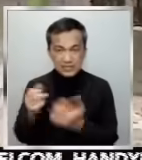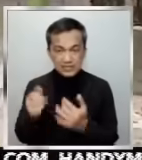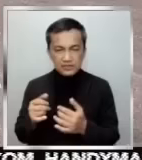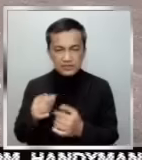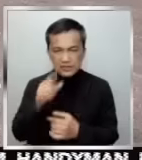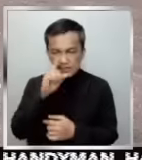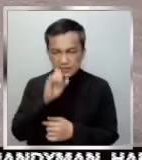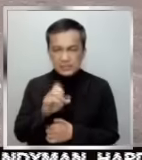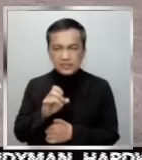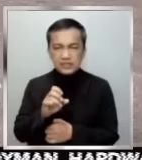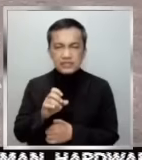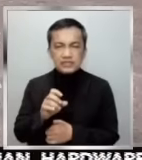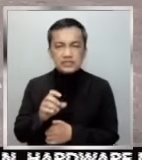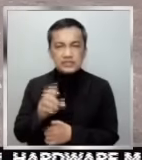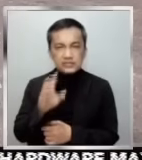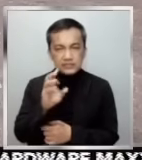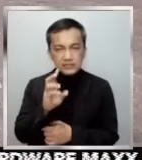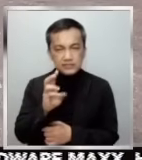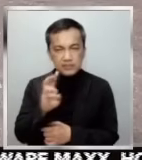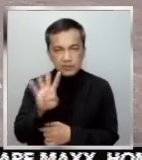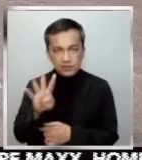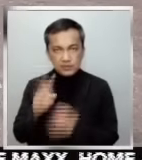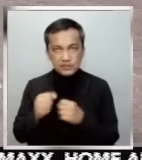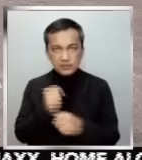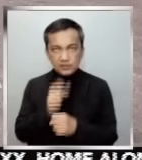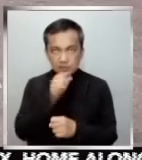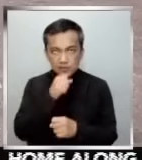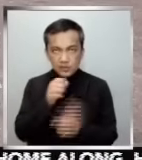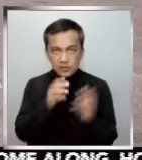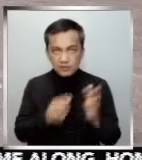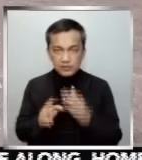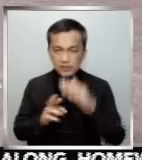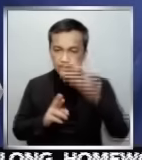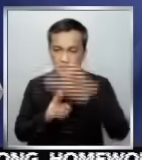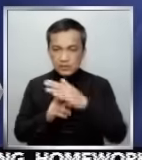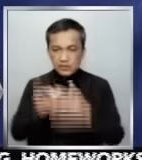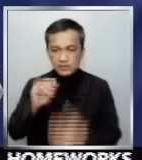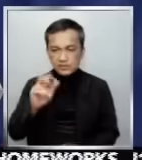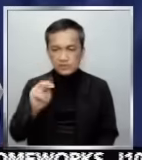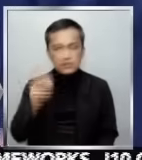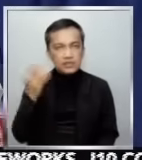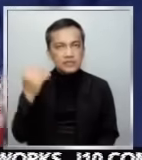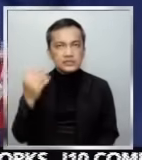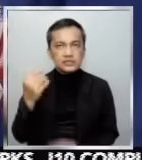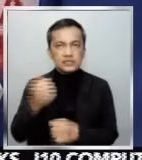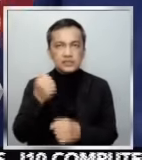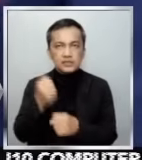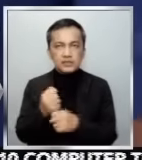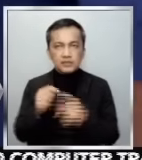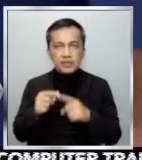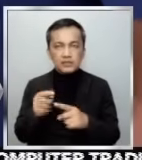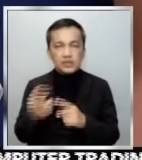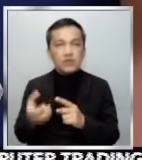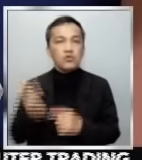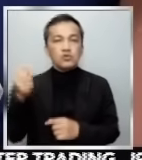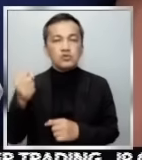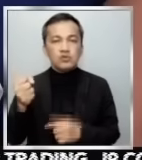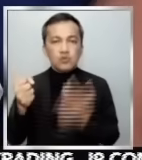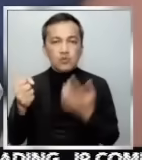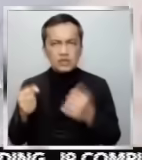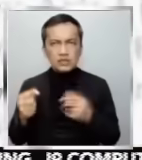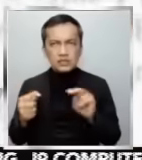anyos na plano na raw sana niyang magretiro Enero noong nakaraang taon pero naudlot dahil may kailangan pa raw siyang